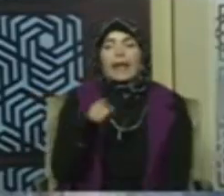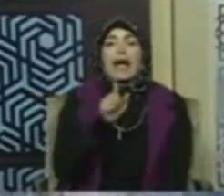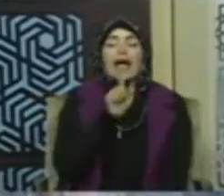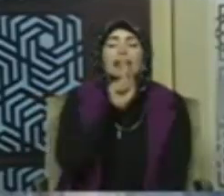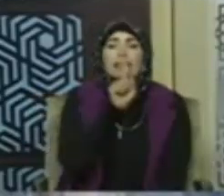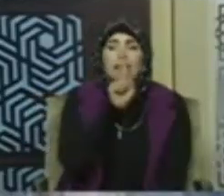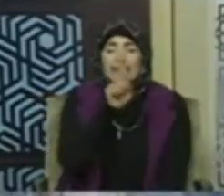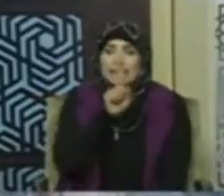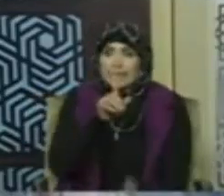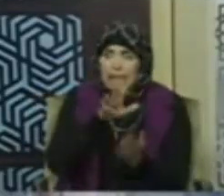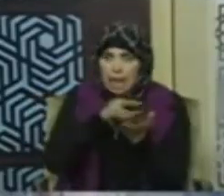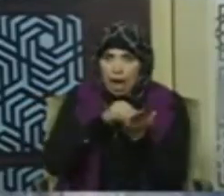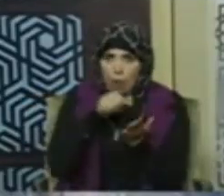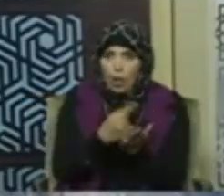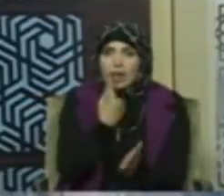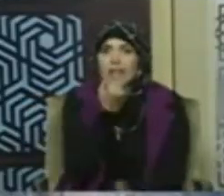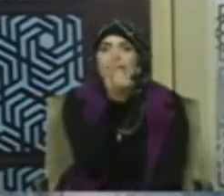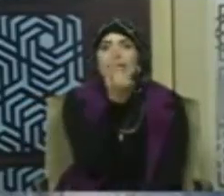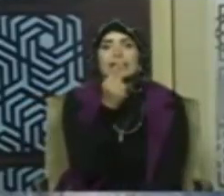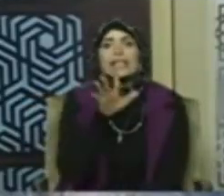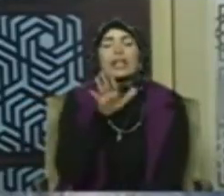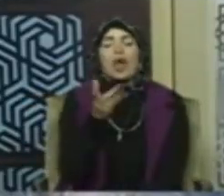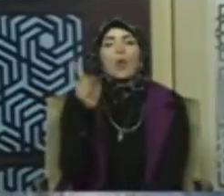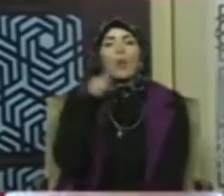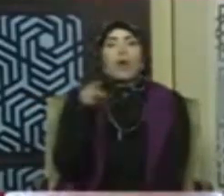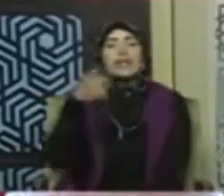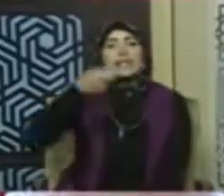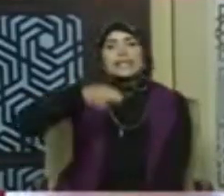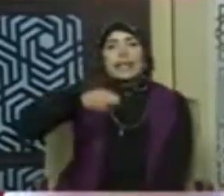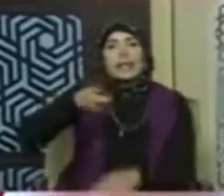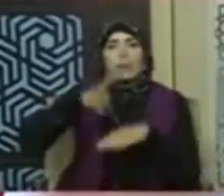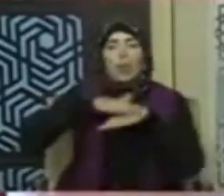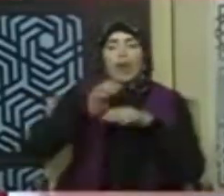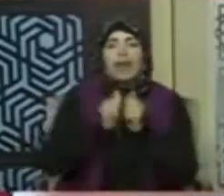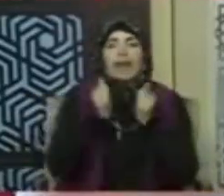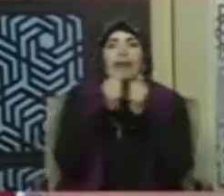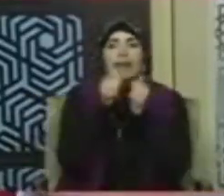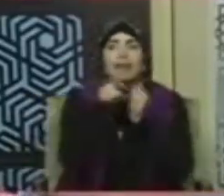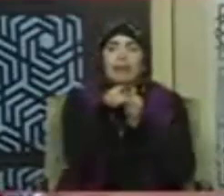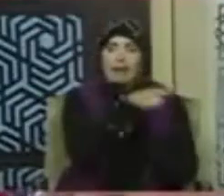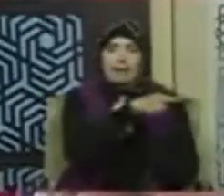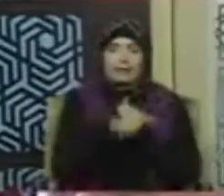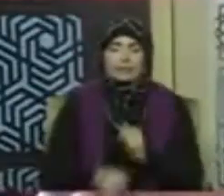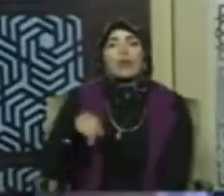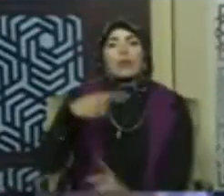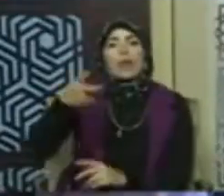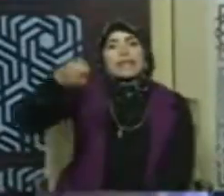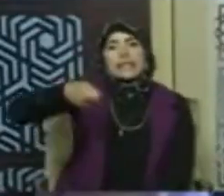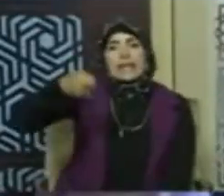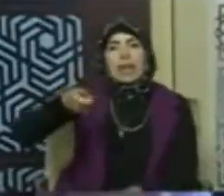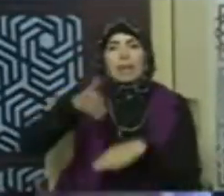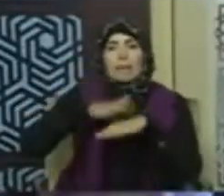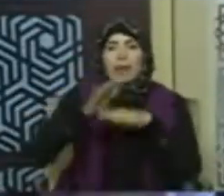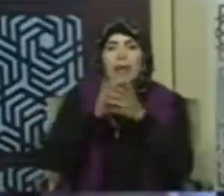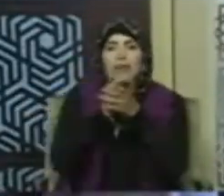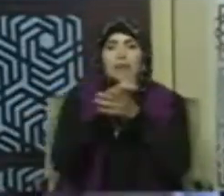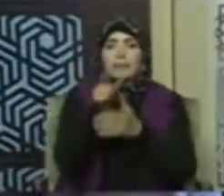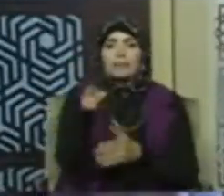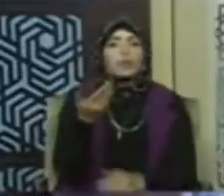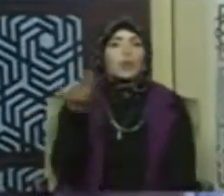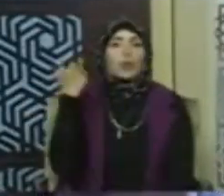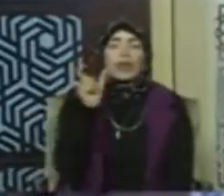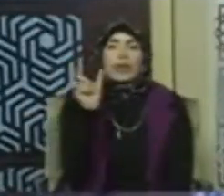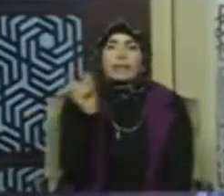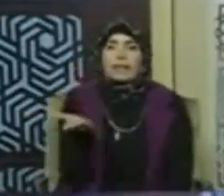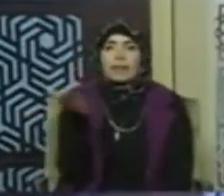حتى تستأنسوا وتسلموا على أهلها. هذا في البداية. وكان